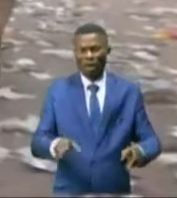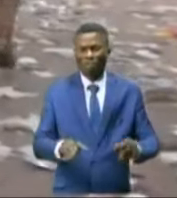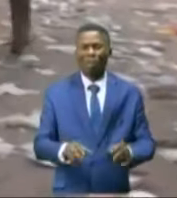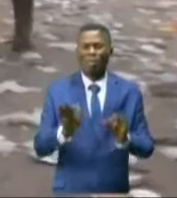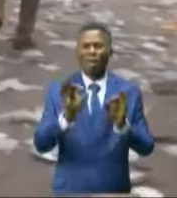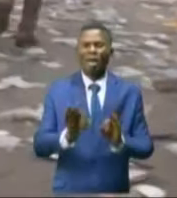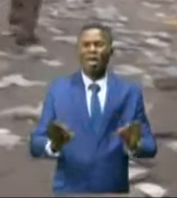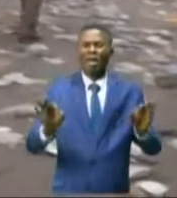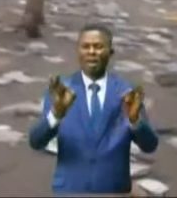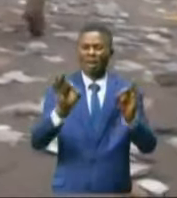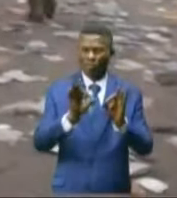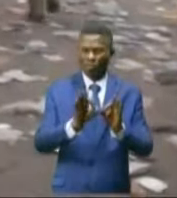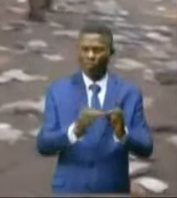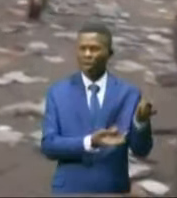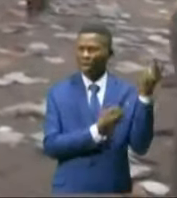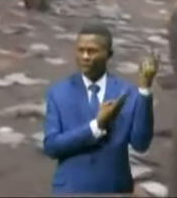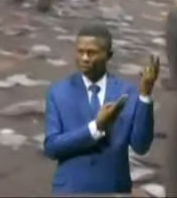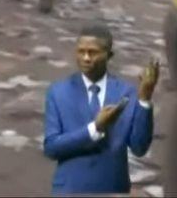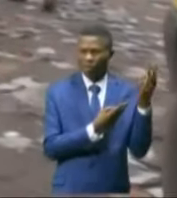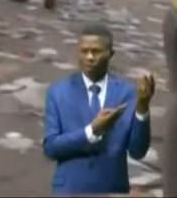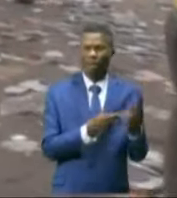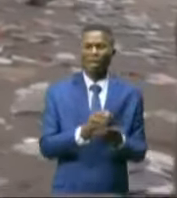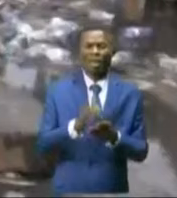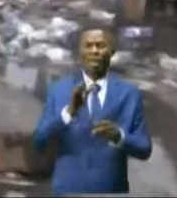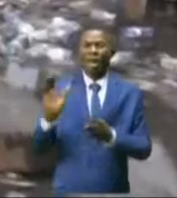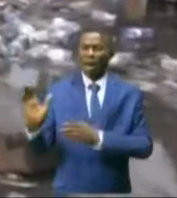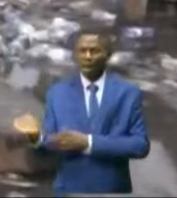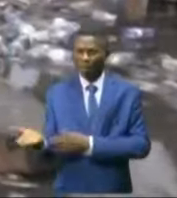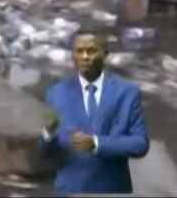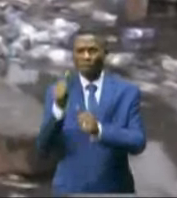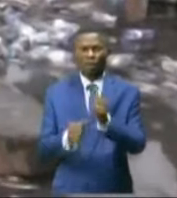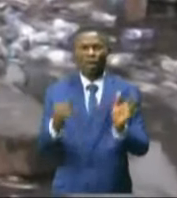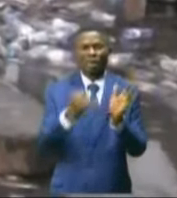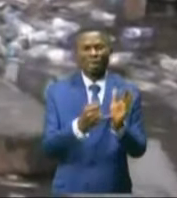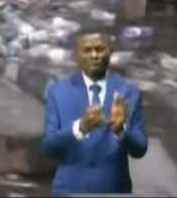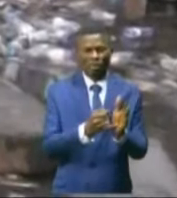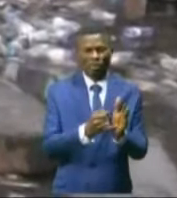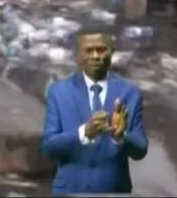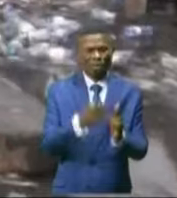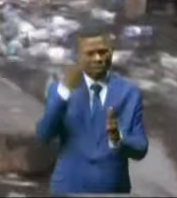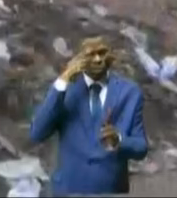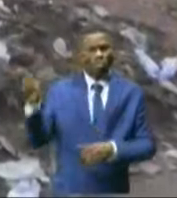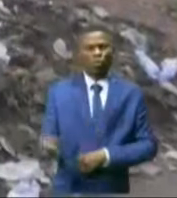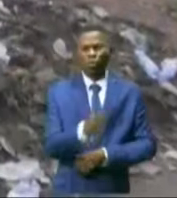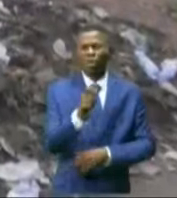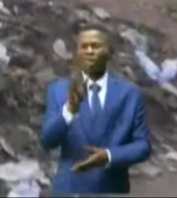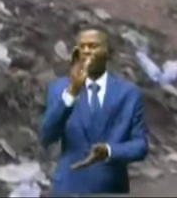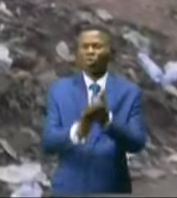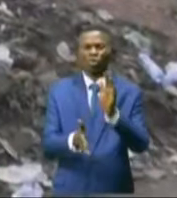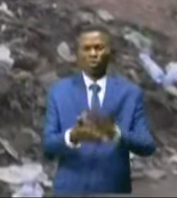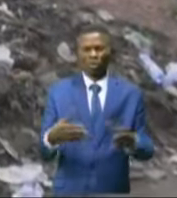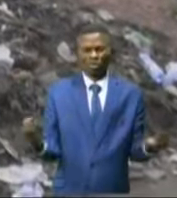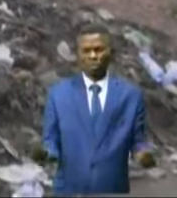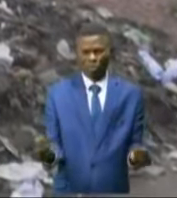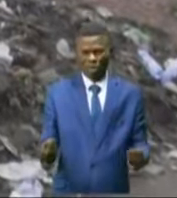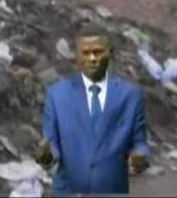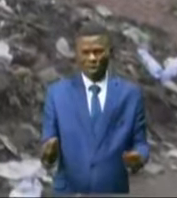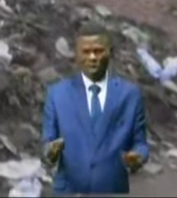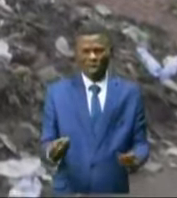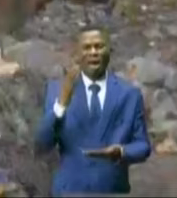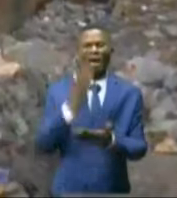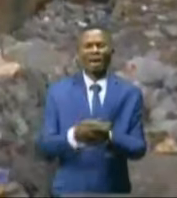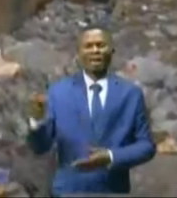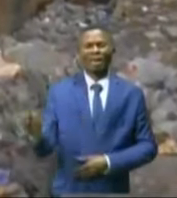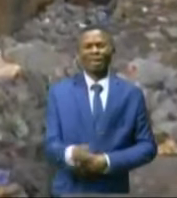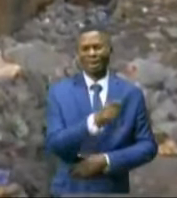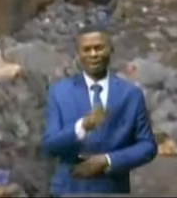label Kinlabel. Que devient l'avant-midi de chaque samedi consacré à l'assainissement de la ville, communément appelé Salongo, institué